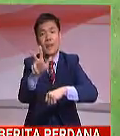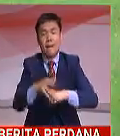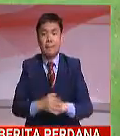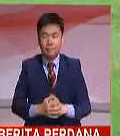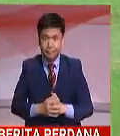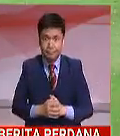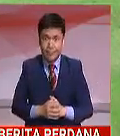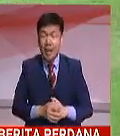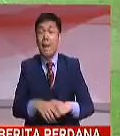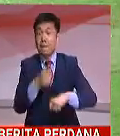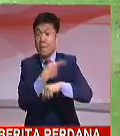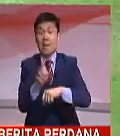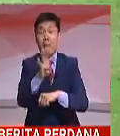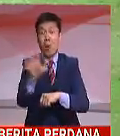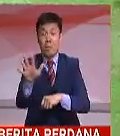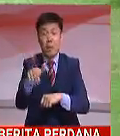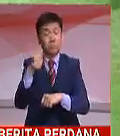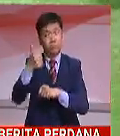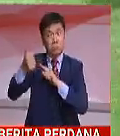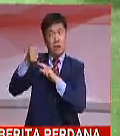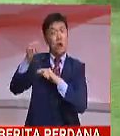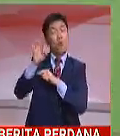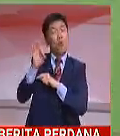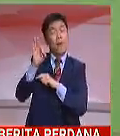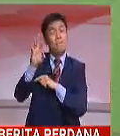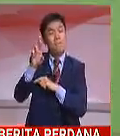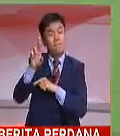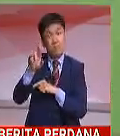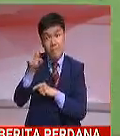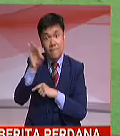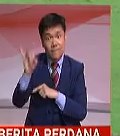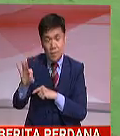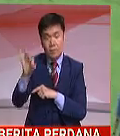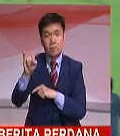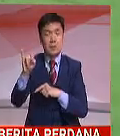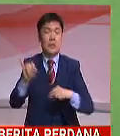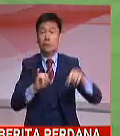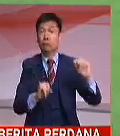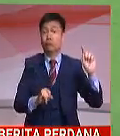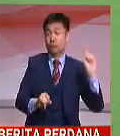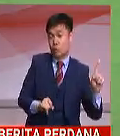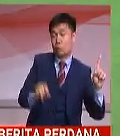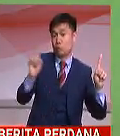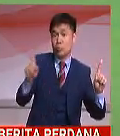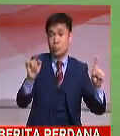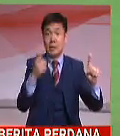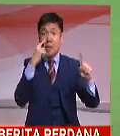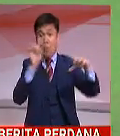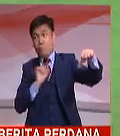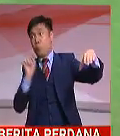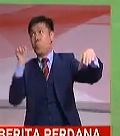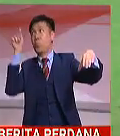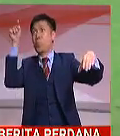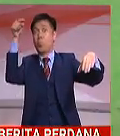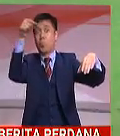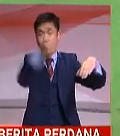memasuki menit ke-45 Muhammad Rafif Iqlima Rosman menyamakan kedudukan wajedy dua menerusi sepakan lambung dari